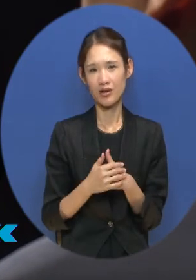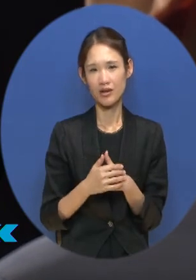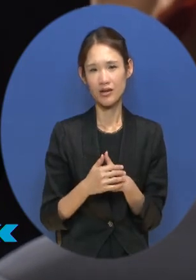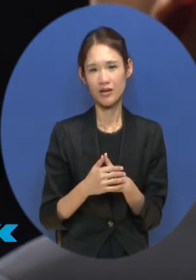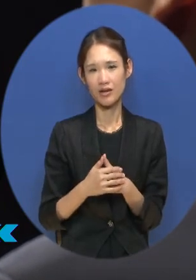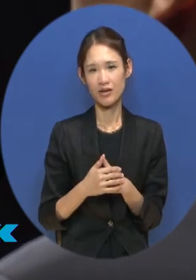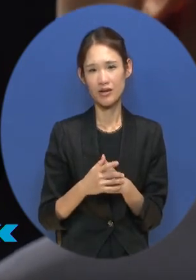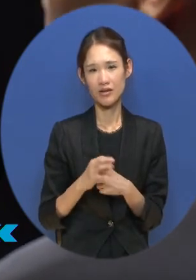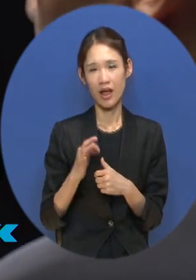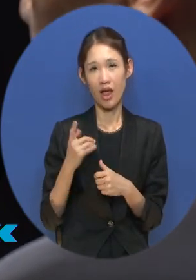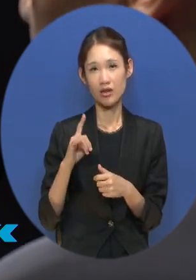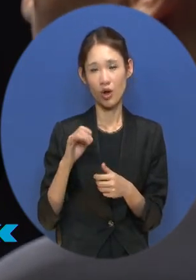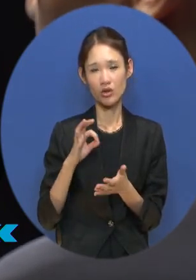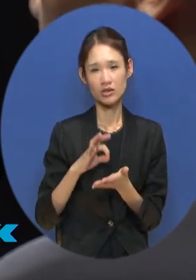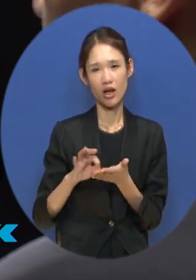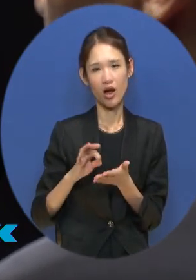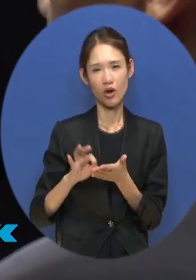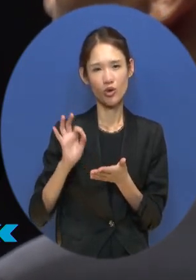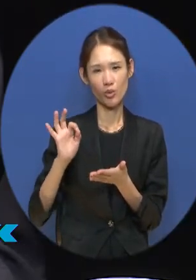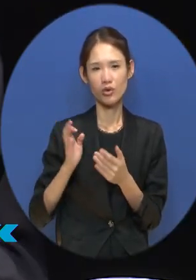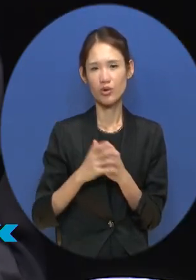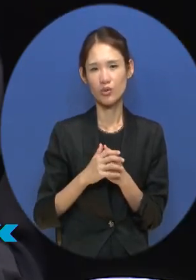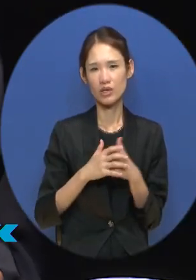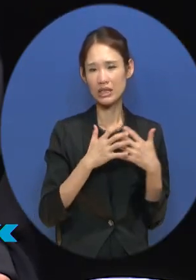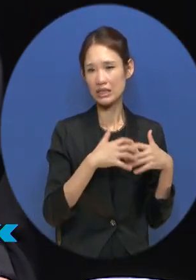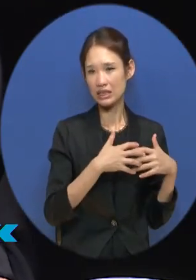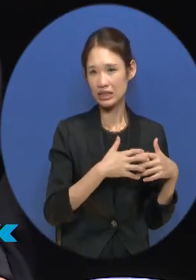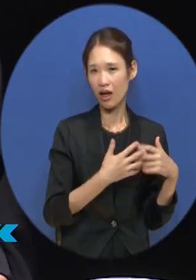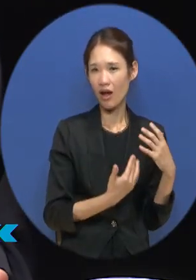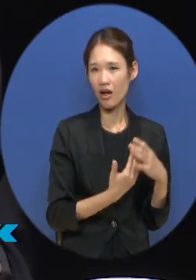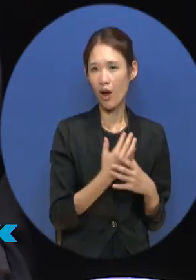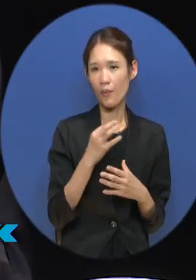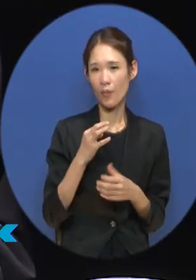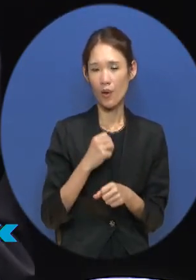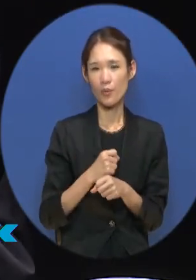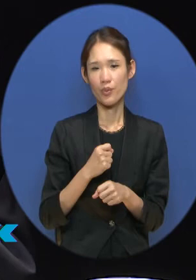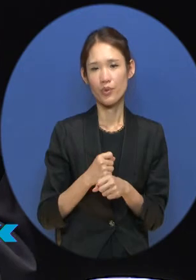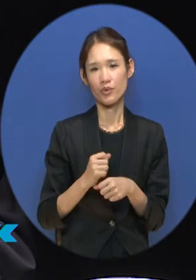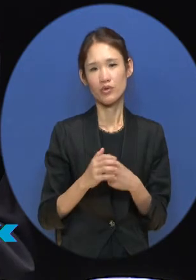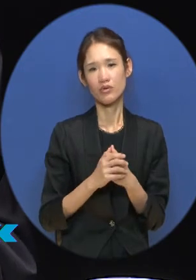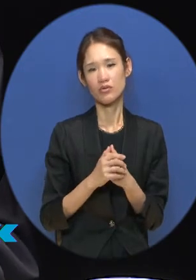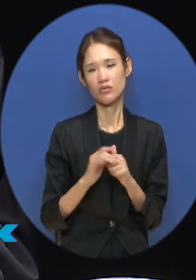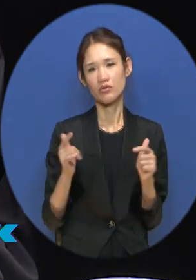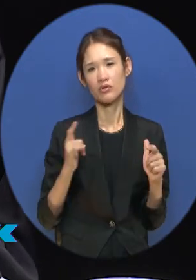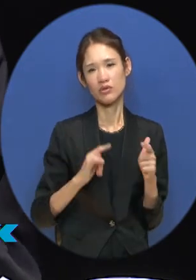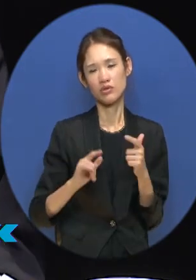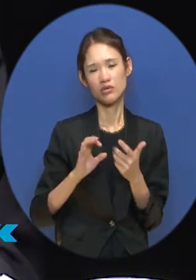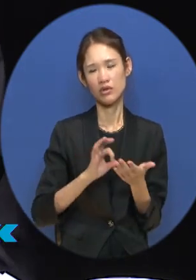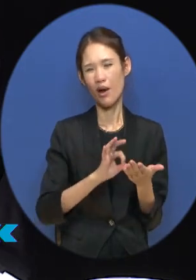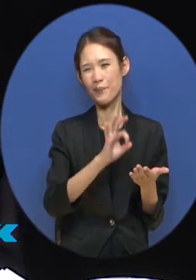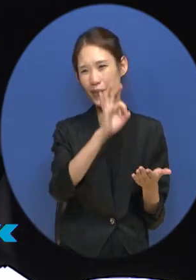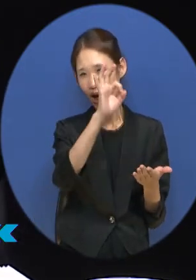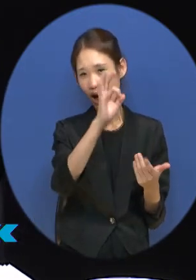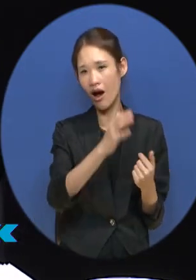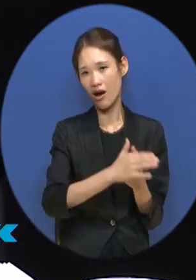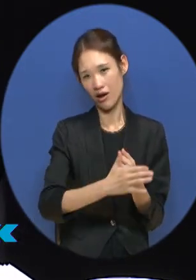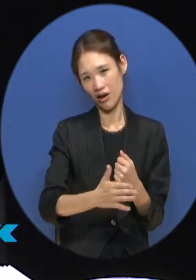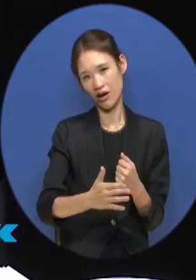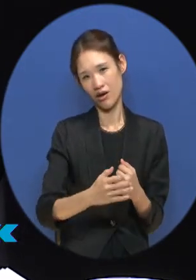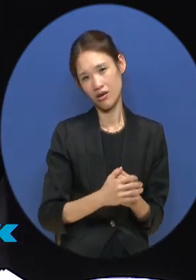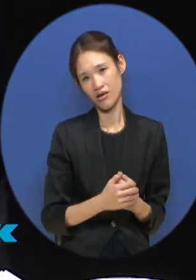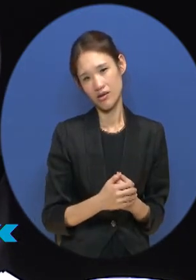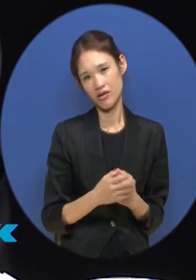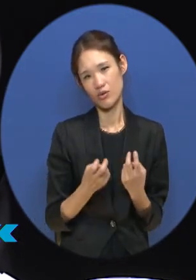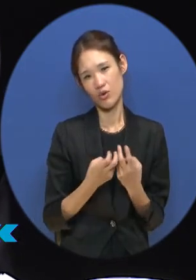따르는 에너지 비용이라든가 이런 그 기기 자체의 그 비용 이런 것들이 너무 비싸기 때문에